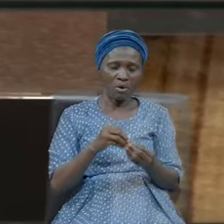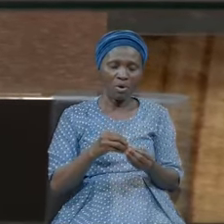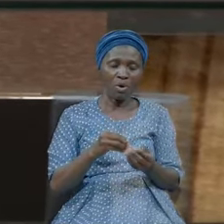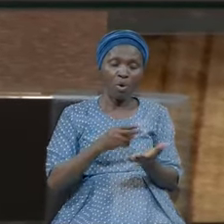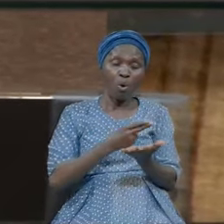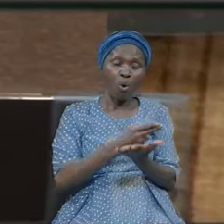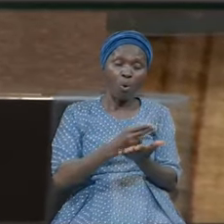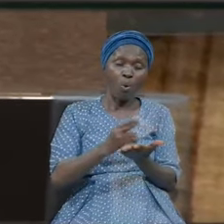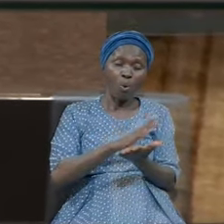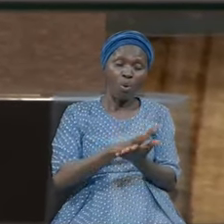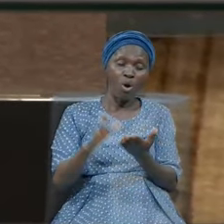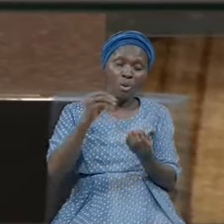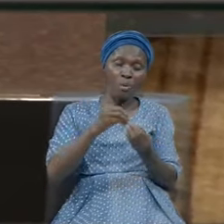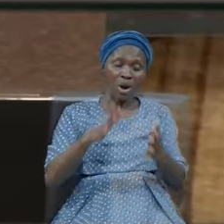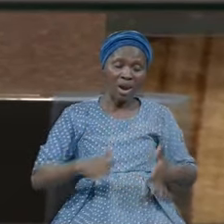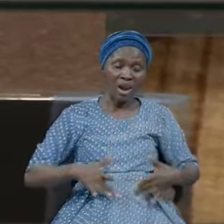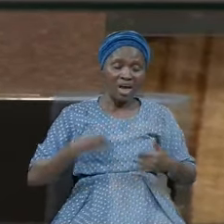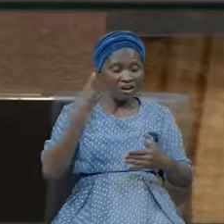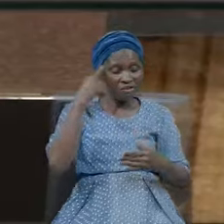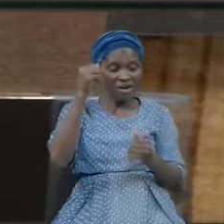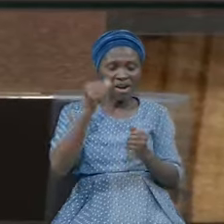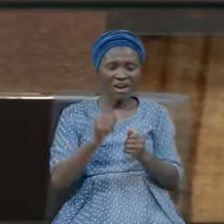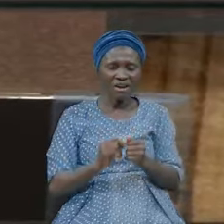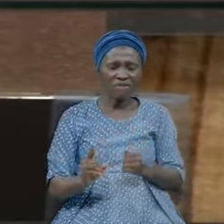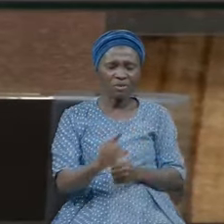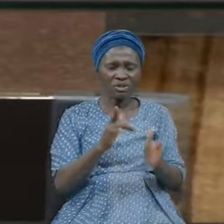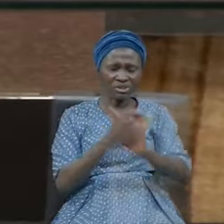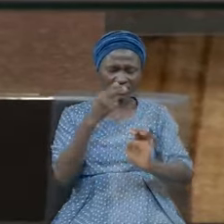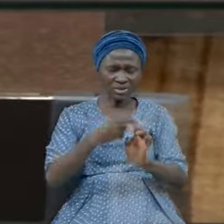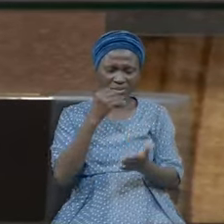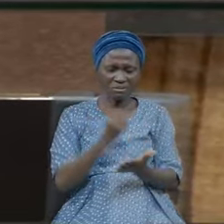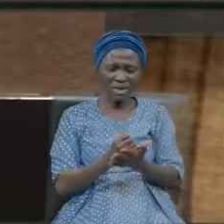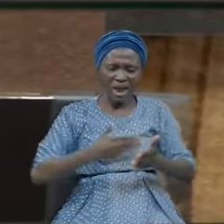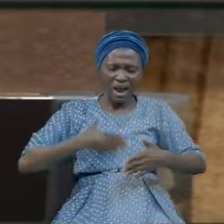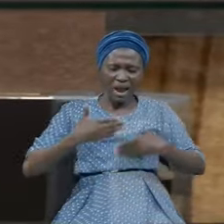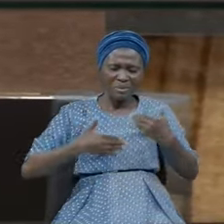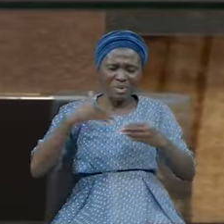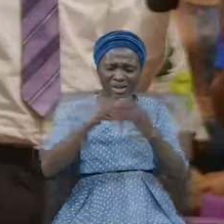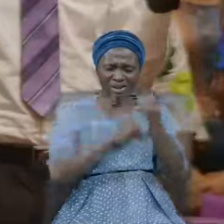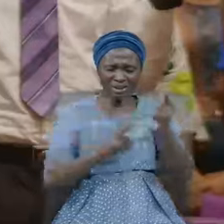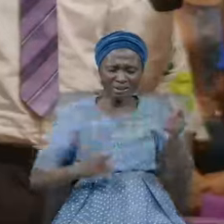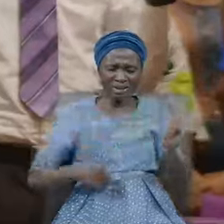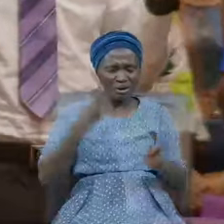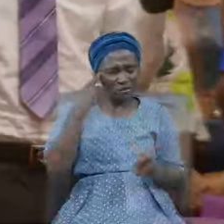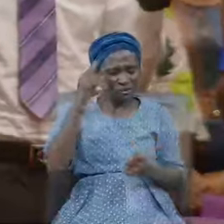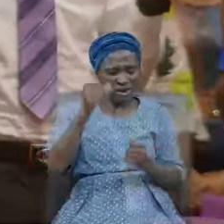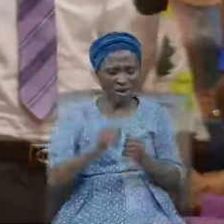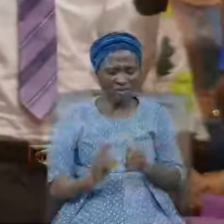monde. La vie plus heureuse dans le Seigneur pour tout le monde au nom de Jésus-Christ.